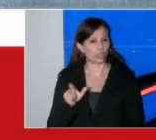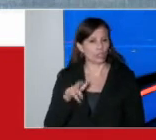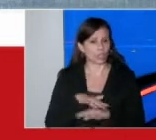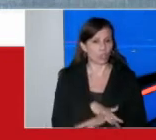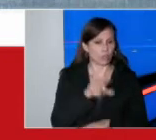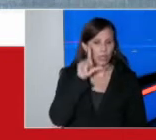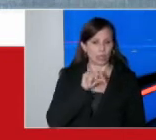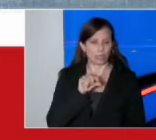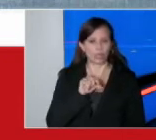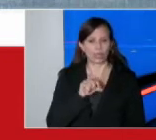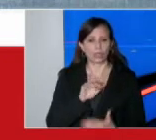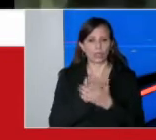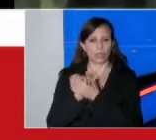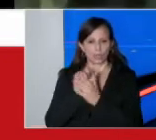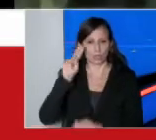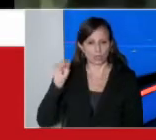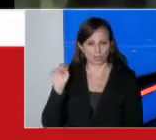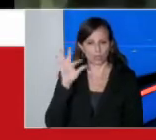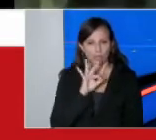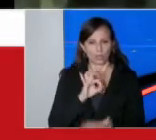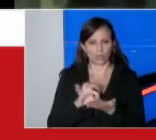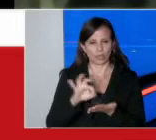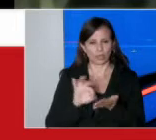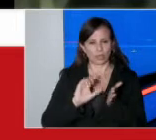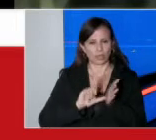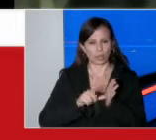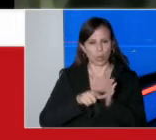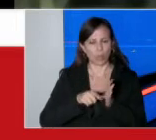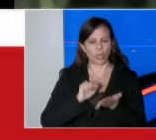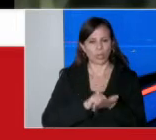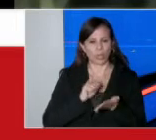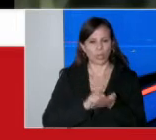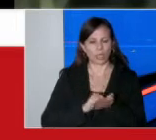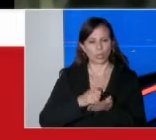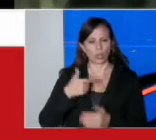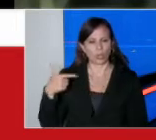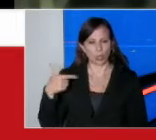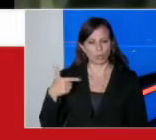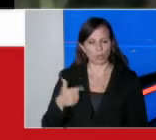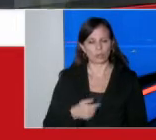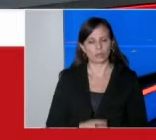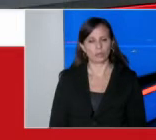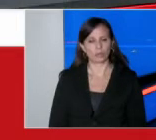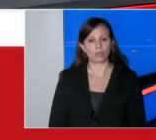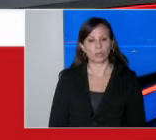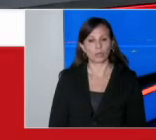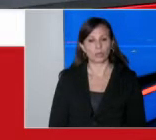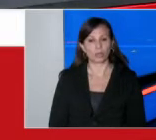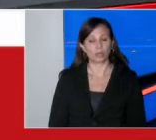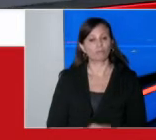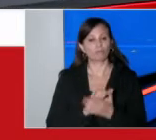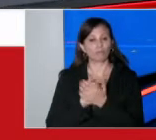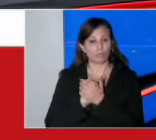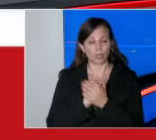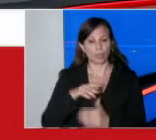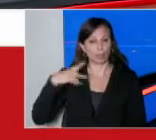עכשיו שלום וערב טוב לנבות טרבלסי, כתב הטכנולוגיה של גלובס, שלום. שלום, שלום לכם, ערב טוב. טוב, אז פארג אגרוואל,